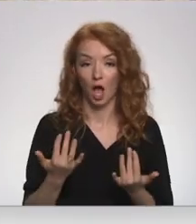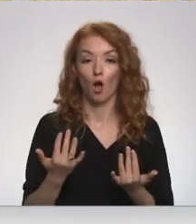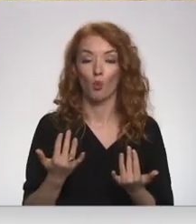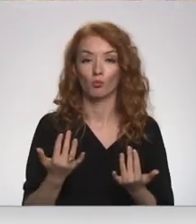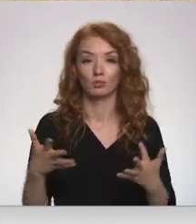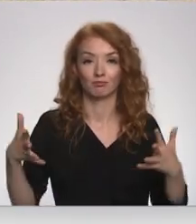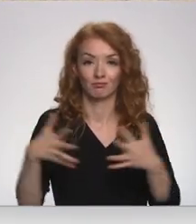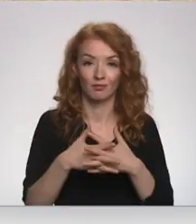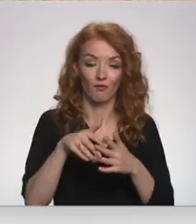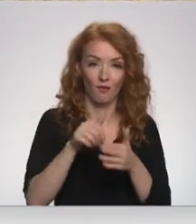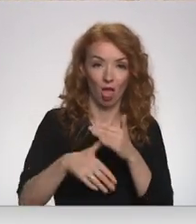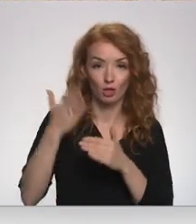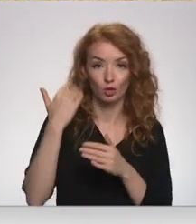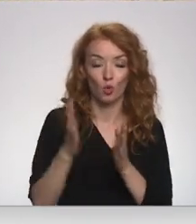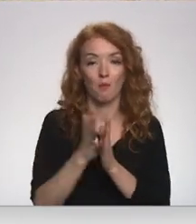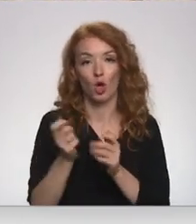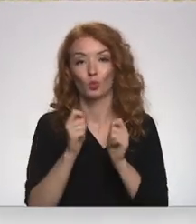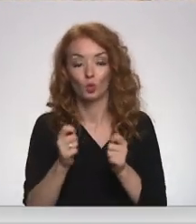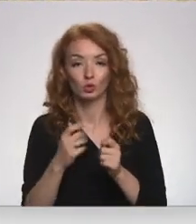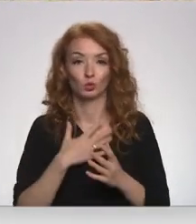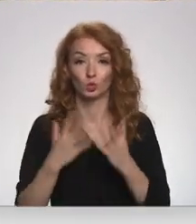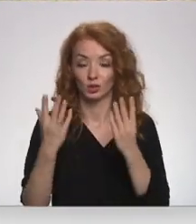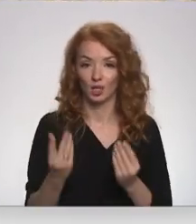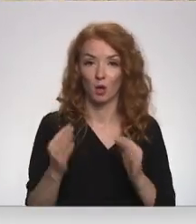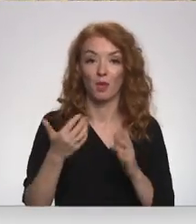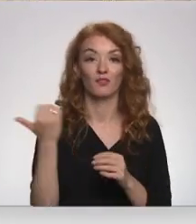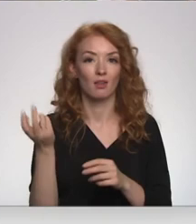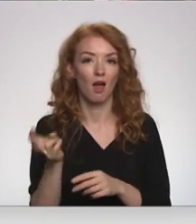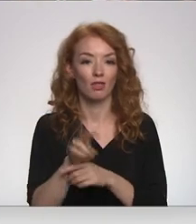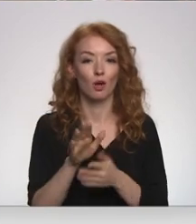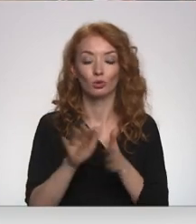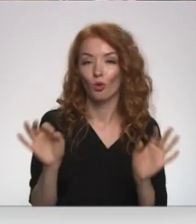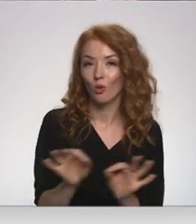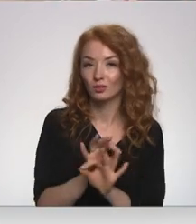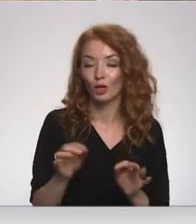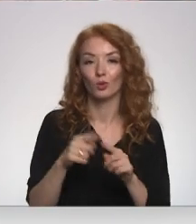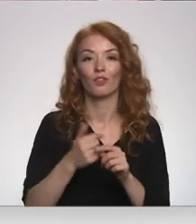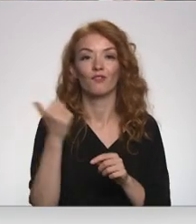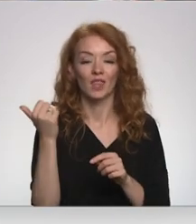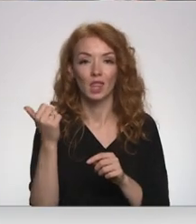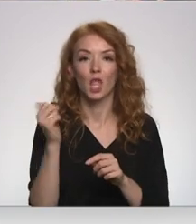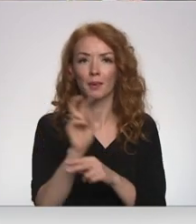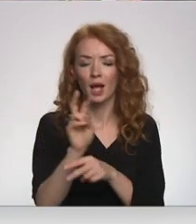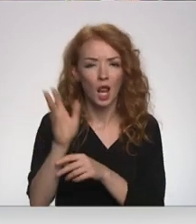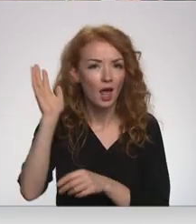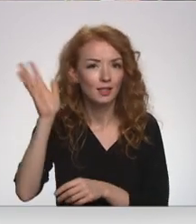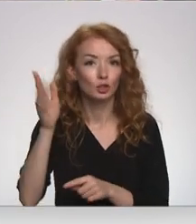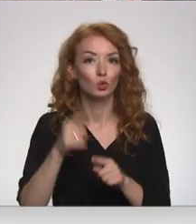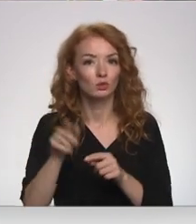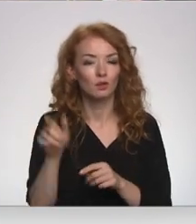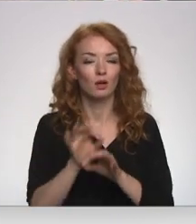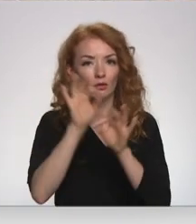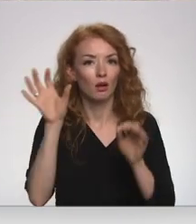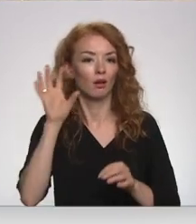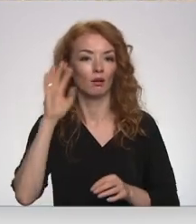mūziku, cilvēki var neinteresēt par vēsturi, bet viņi atnāk uz koncertu un viņi aiziet uz lekcijām un cilvēki sāk